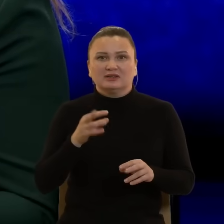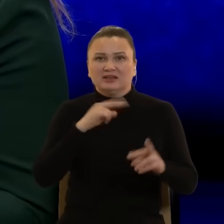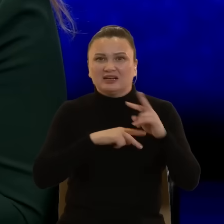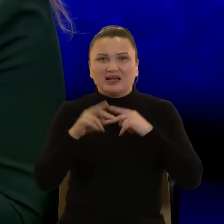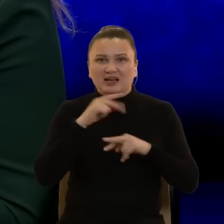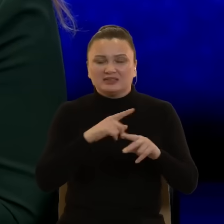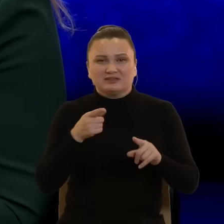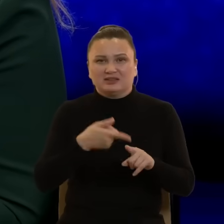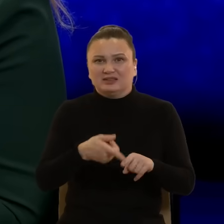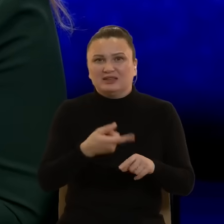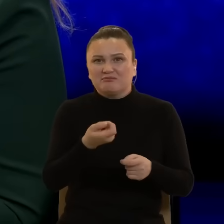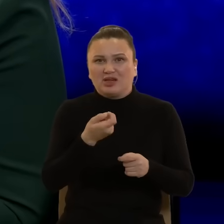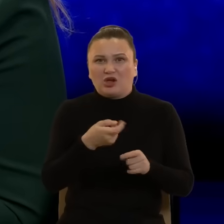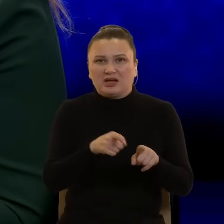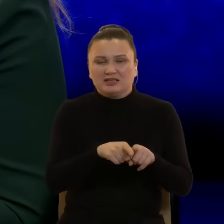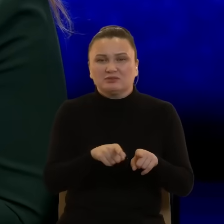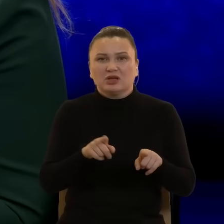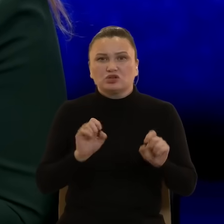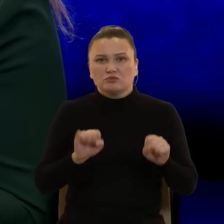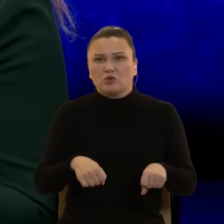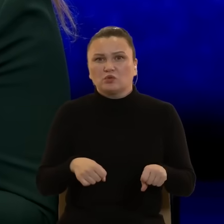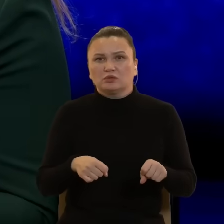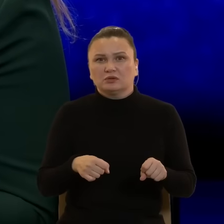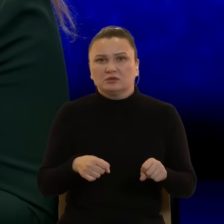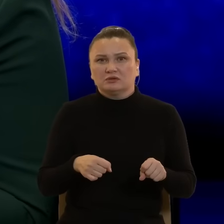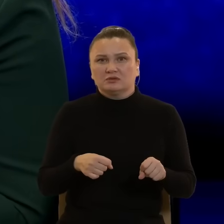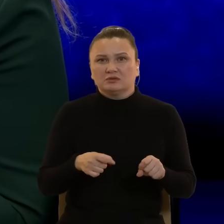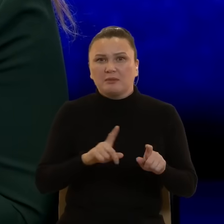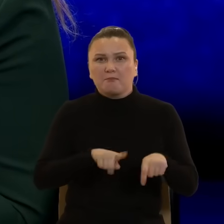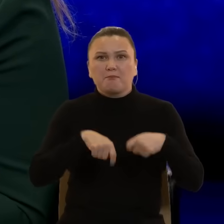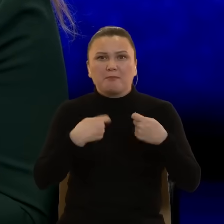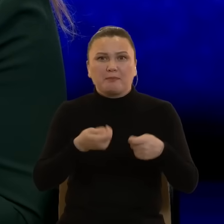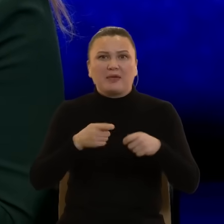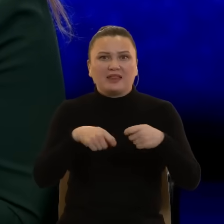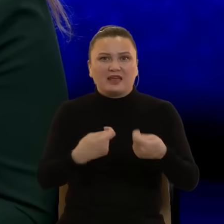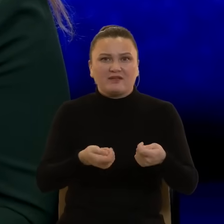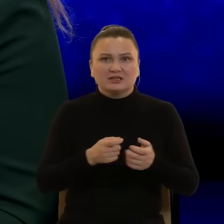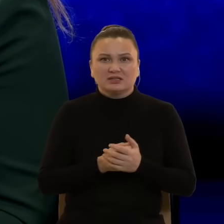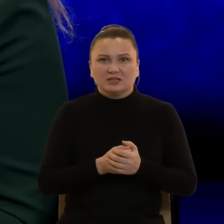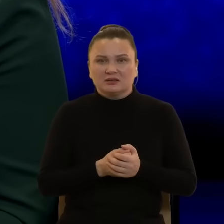эти микроорганизмы могут также, в общем-то, передаваться, да, то есть